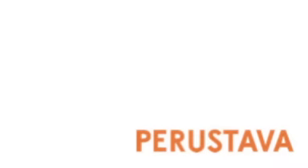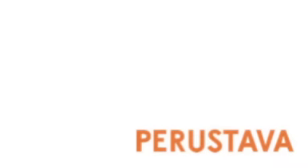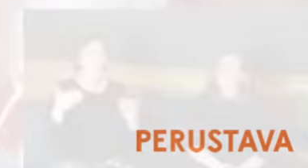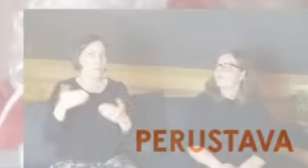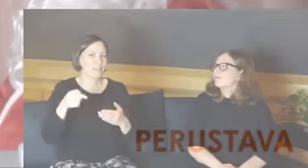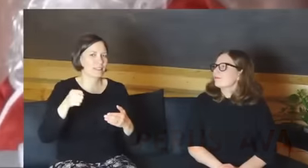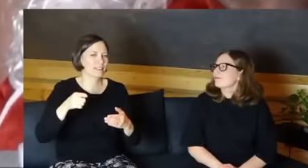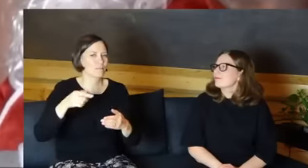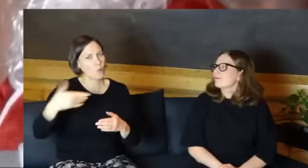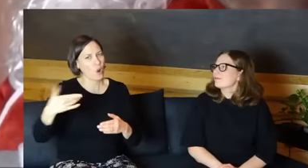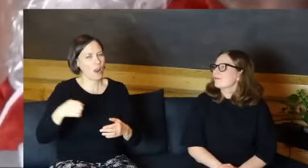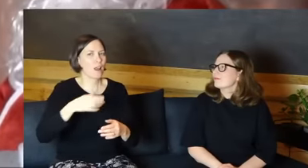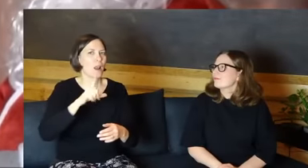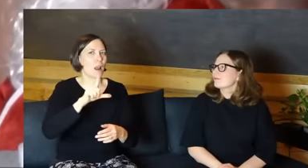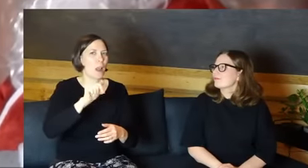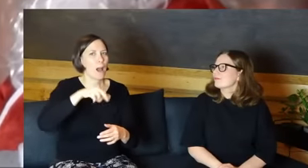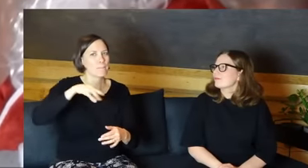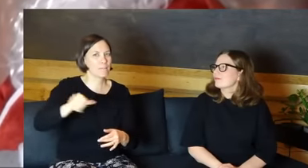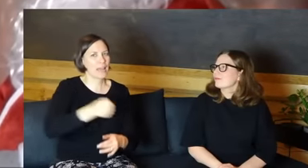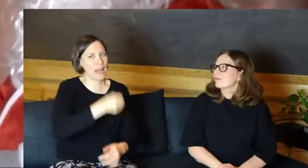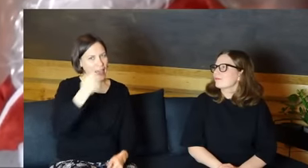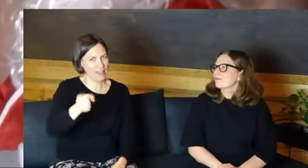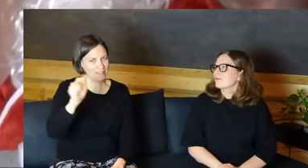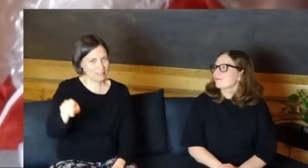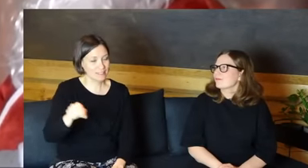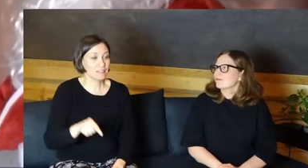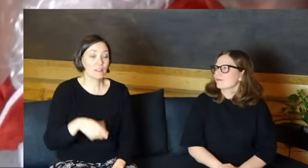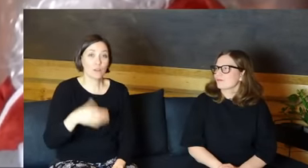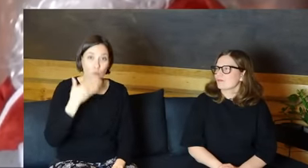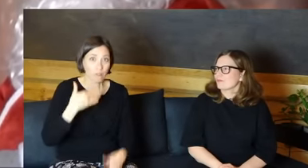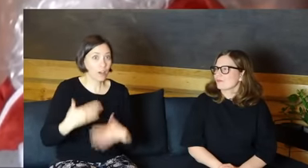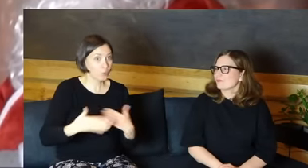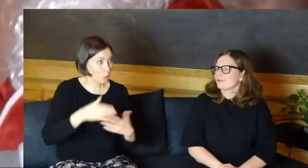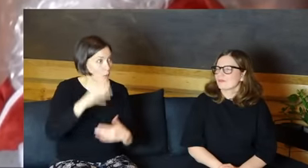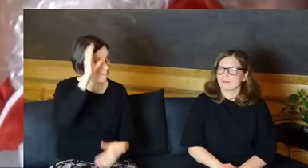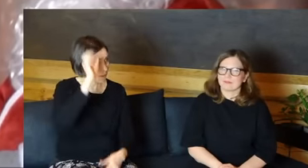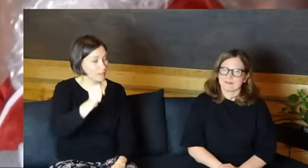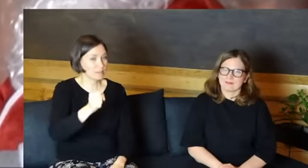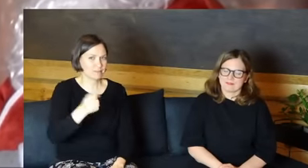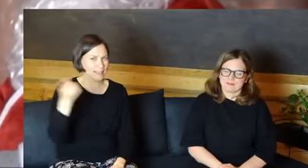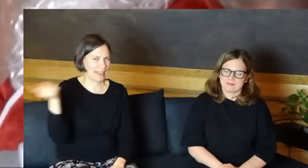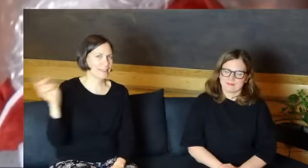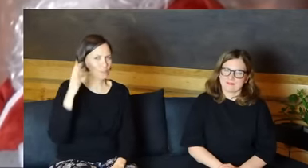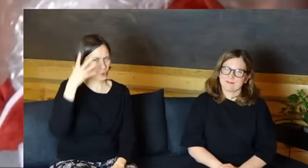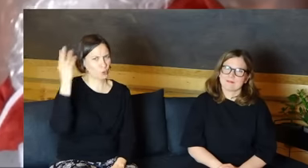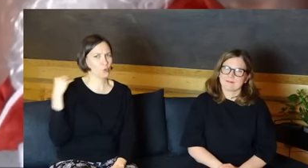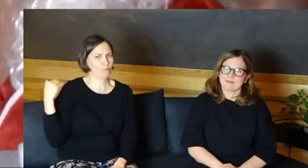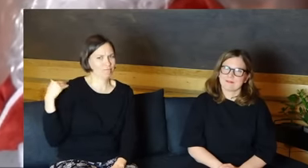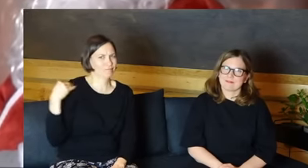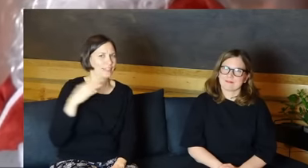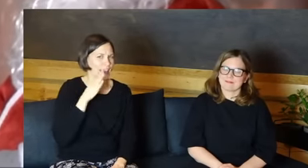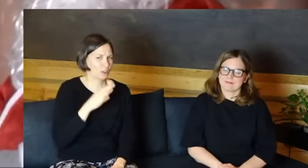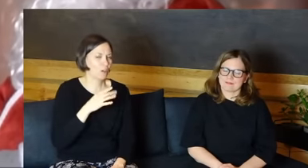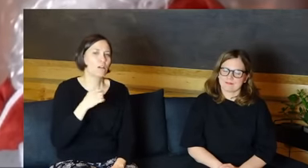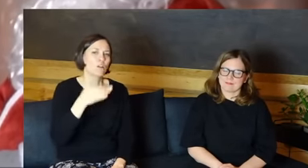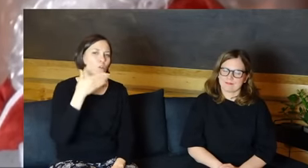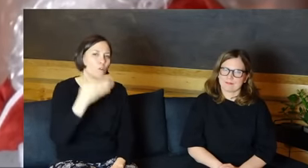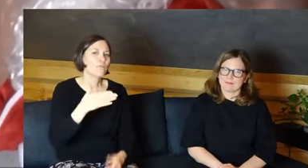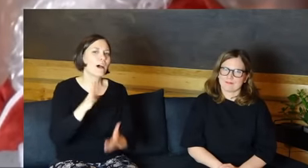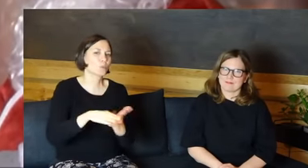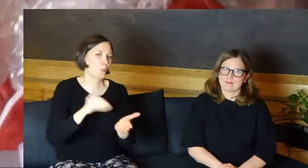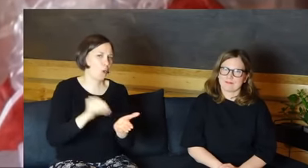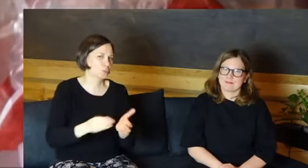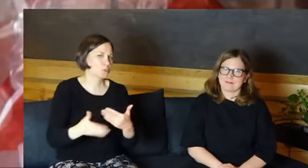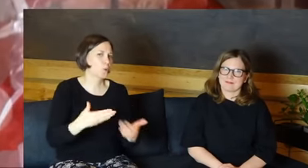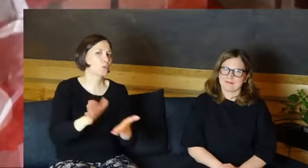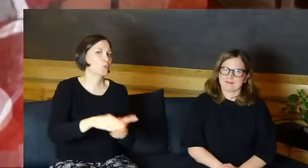Lammille. Ja on kuulemma oikein tolokku työmies, niin ne kertoo, että tontit, että siellä on hyvää jälkeä syntynyt.